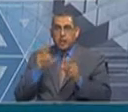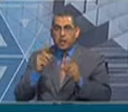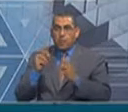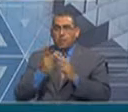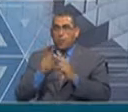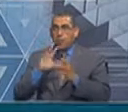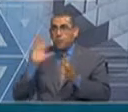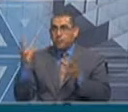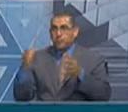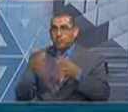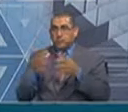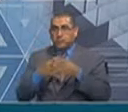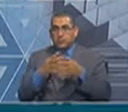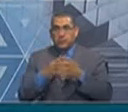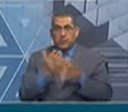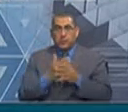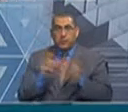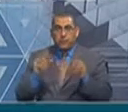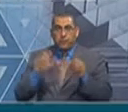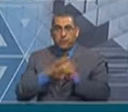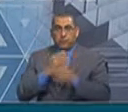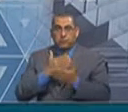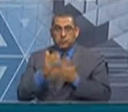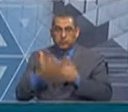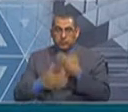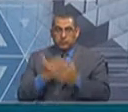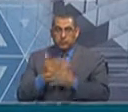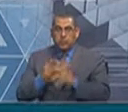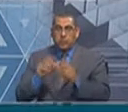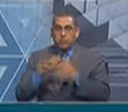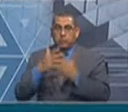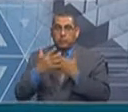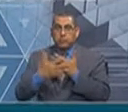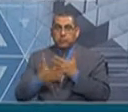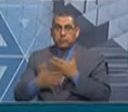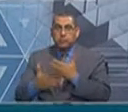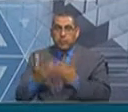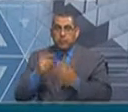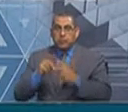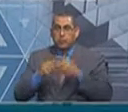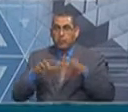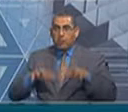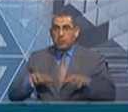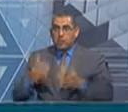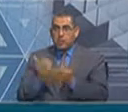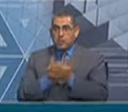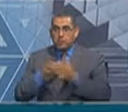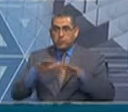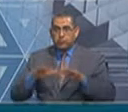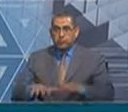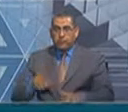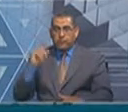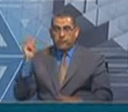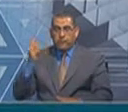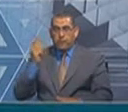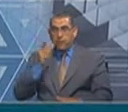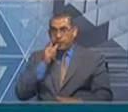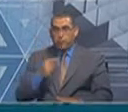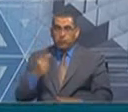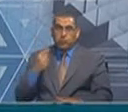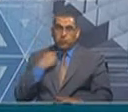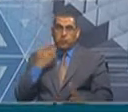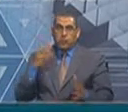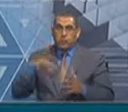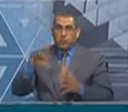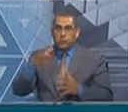الدولي على جائحة كورونا وما خلفته جائحة كورونا من يعني تباطؤ كبير في الاقتصاد العالمي تضررت منه